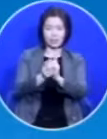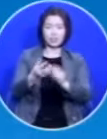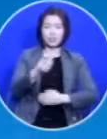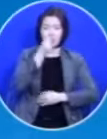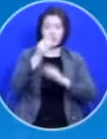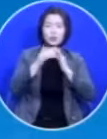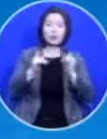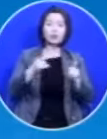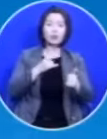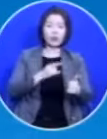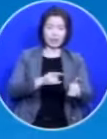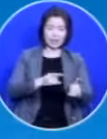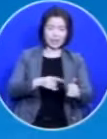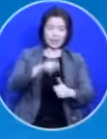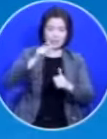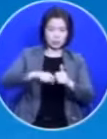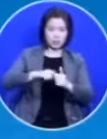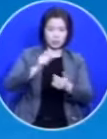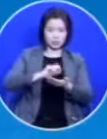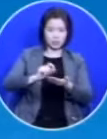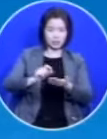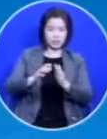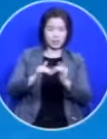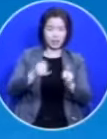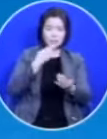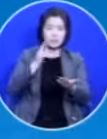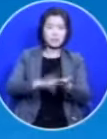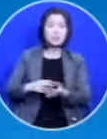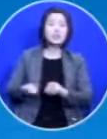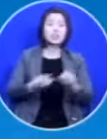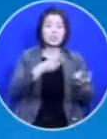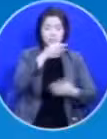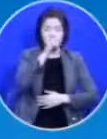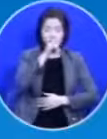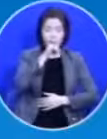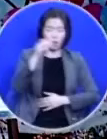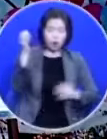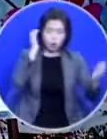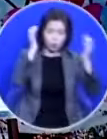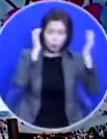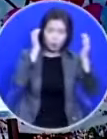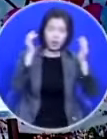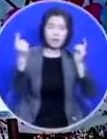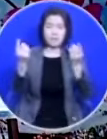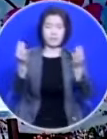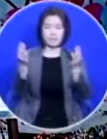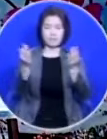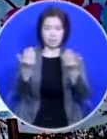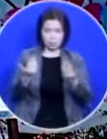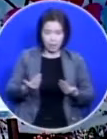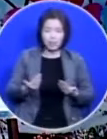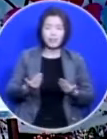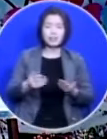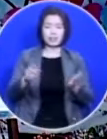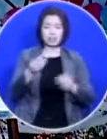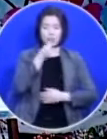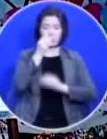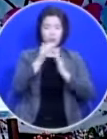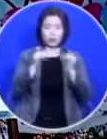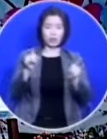기자가 아이 편지를 하고 있는데 고난당하는 성도에게 가장 큰 위로가 있다면